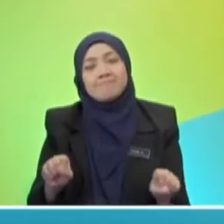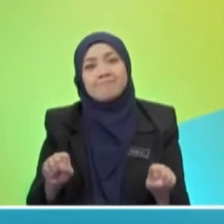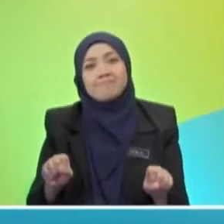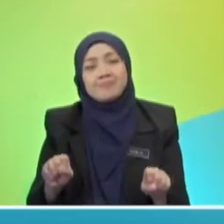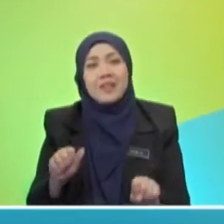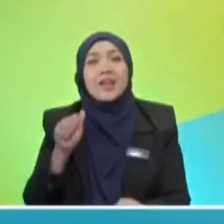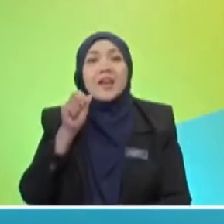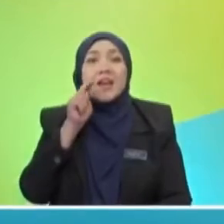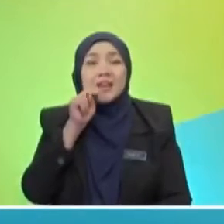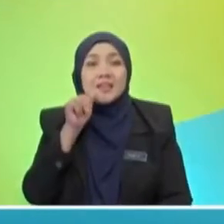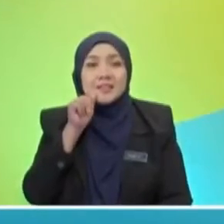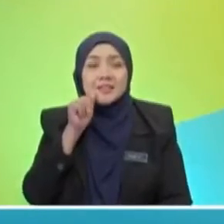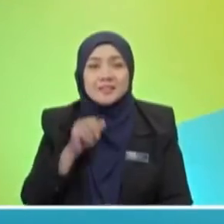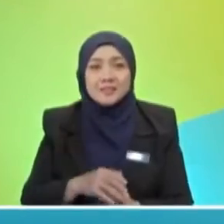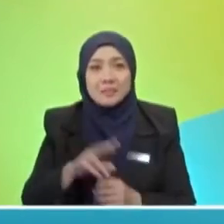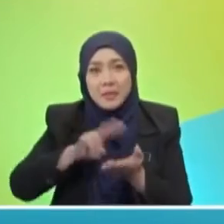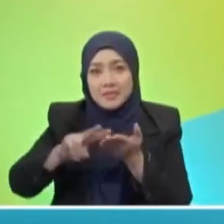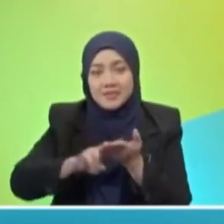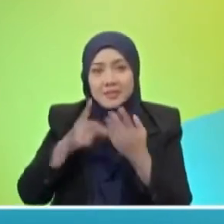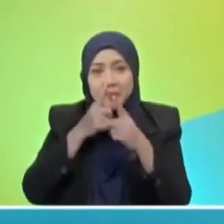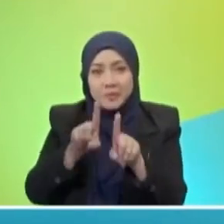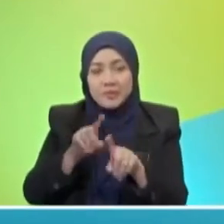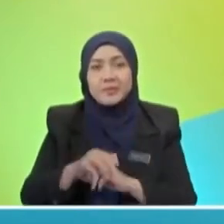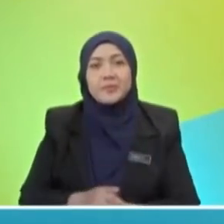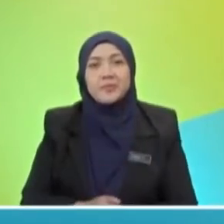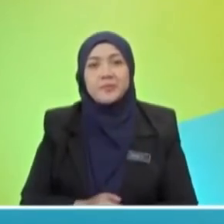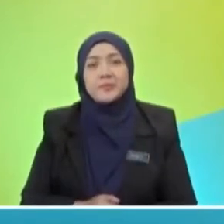dulu. Ya, silakan Aisyah.